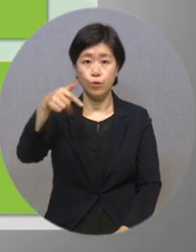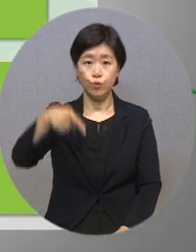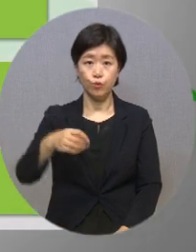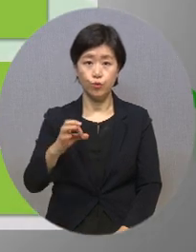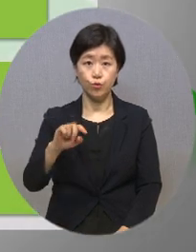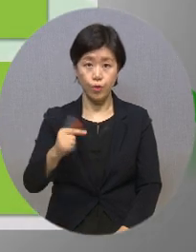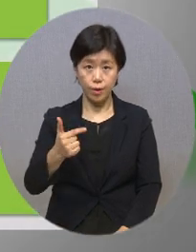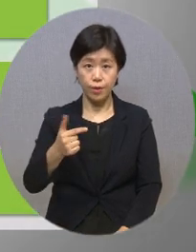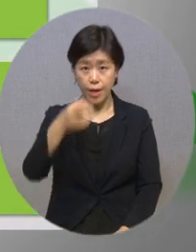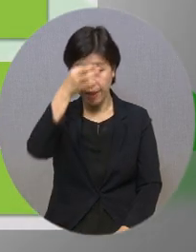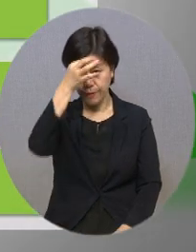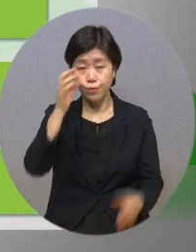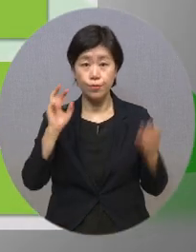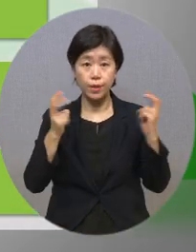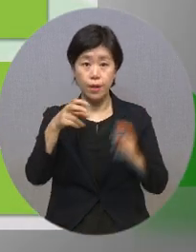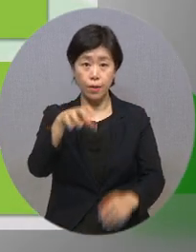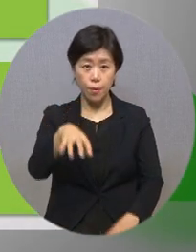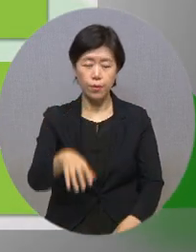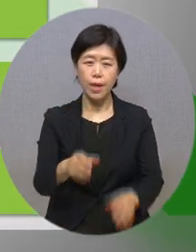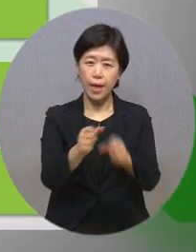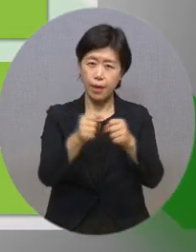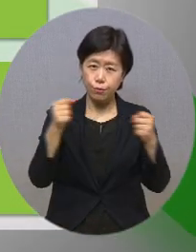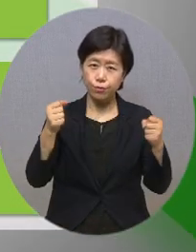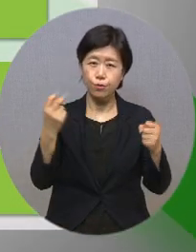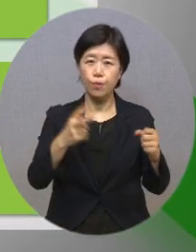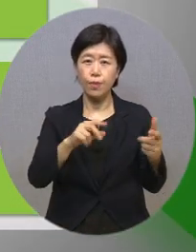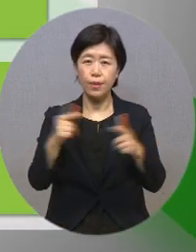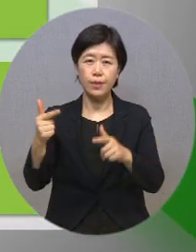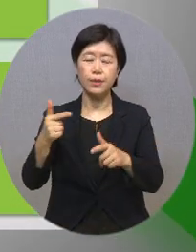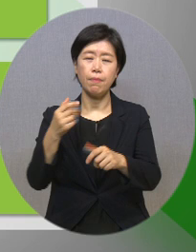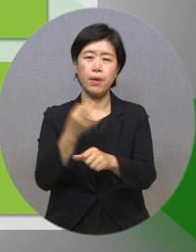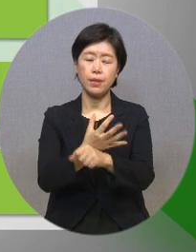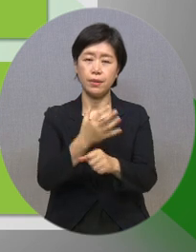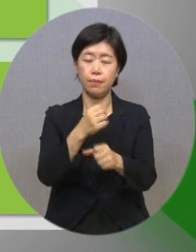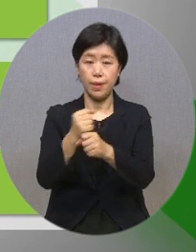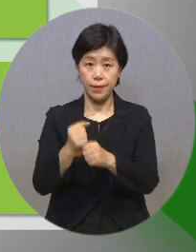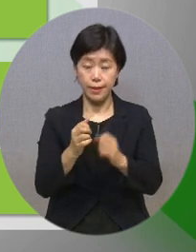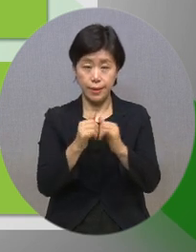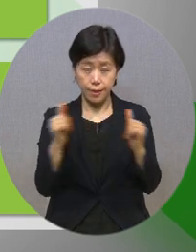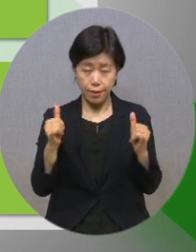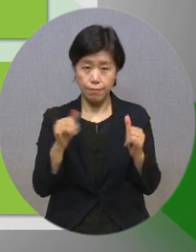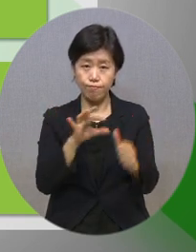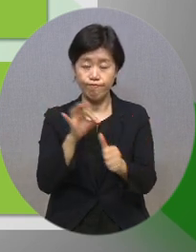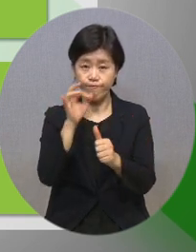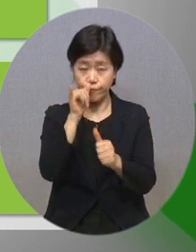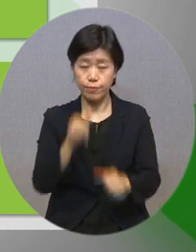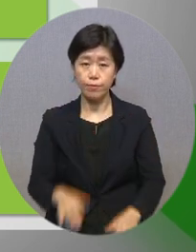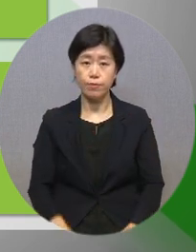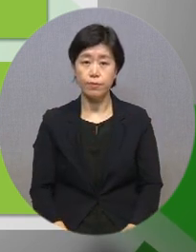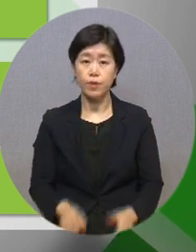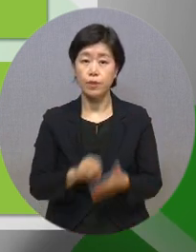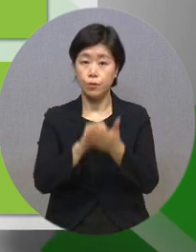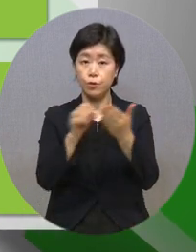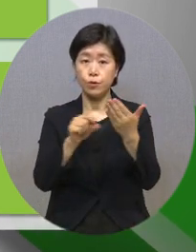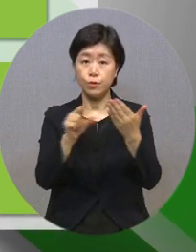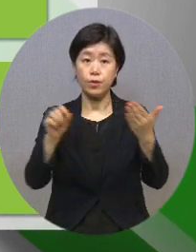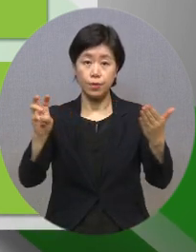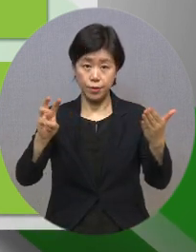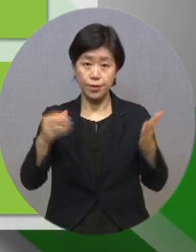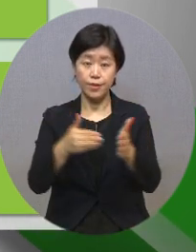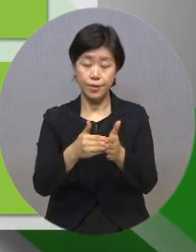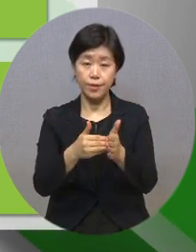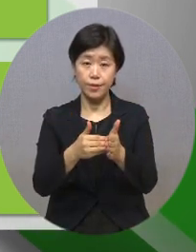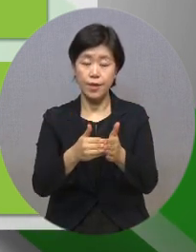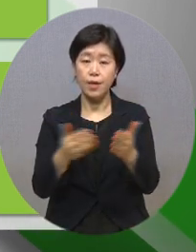주원테크 주식회사에서 가구 및 기타 제조 분야 단순 종사원을 모집합니다. 접수 마감일은 9월